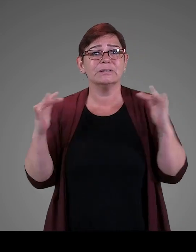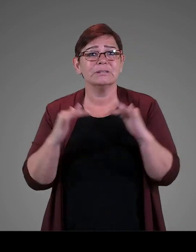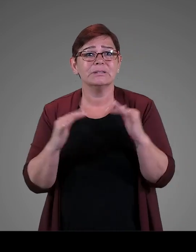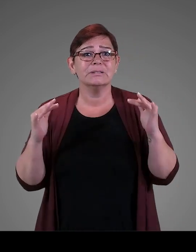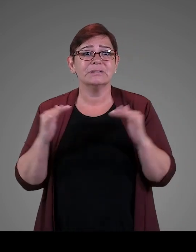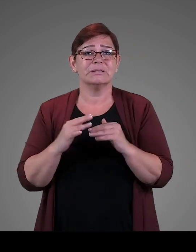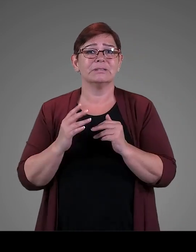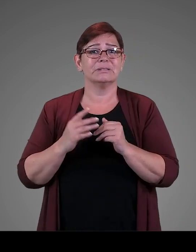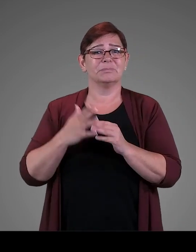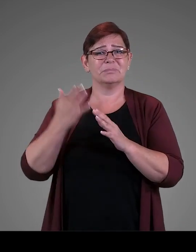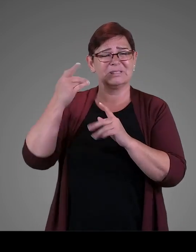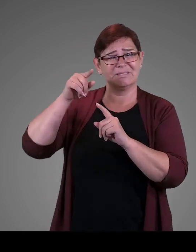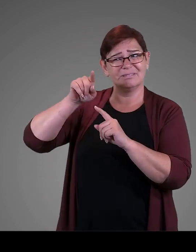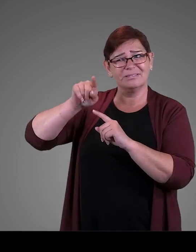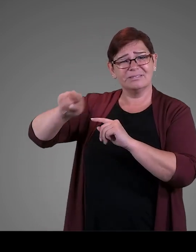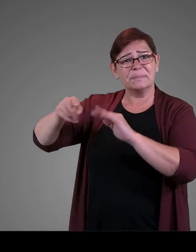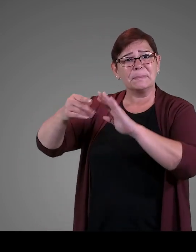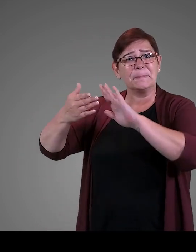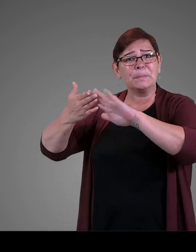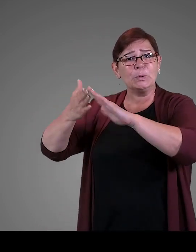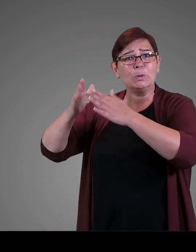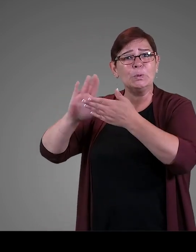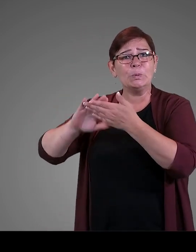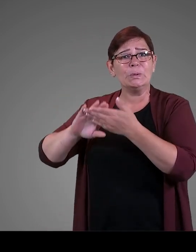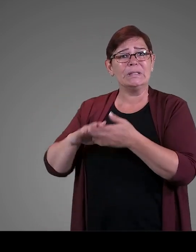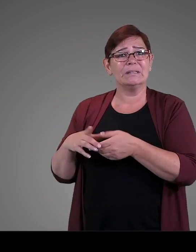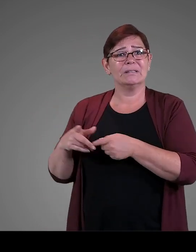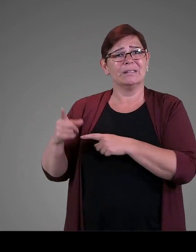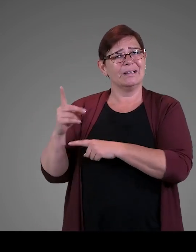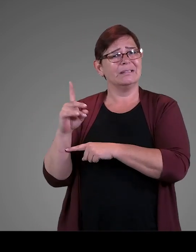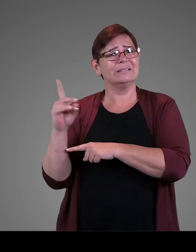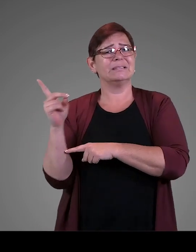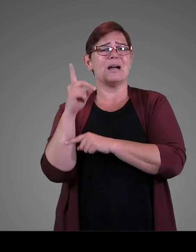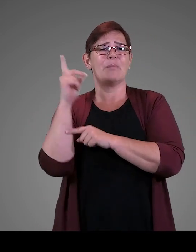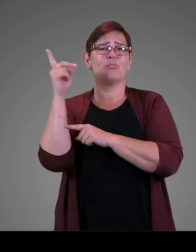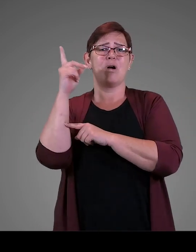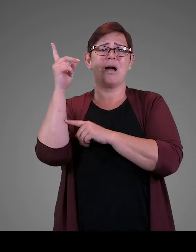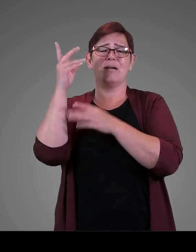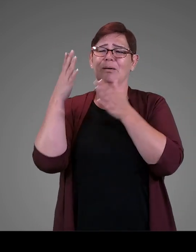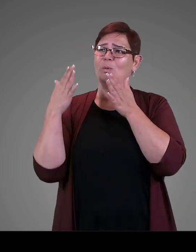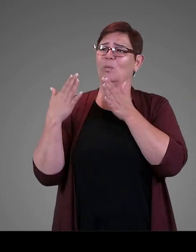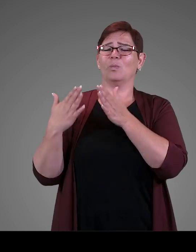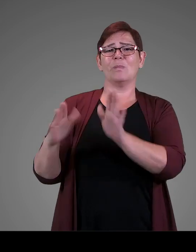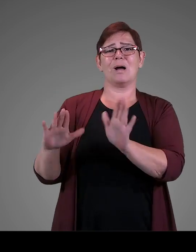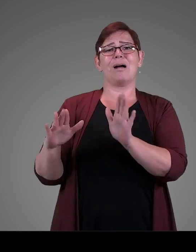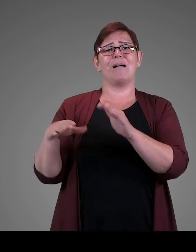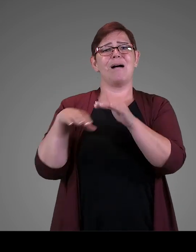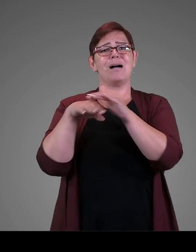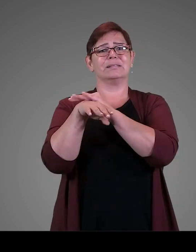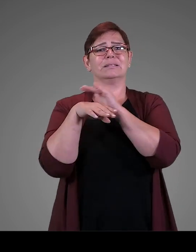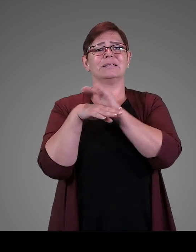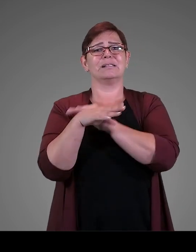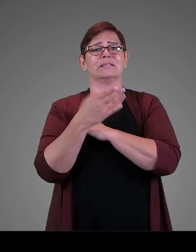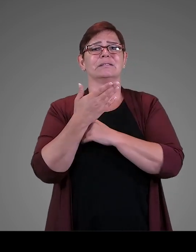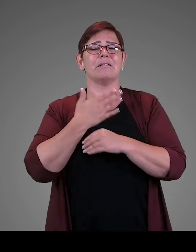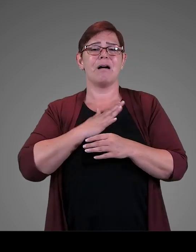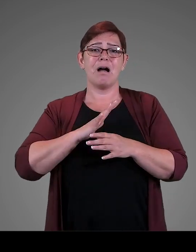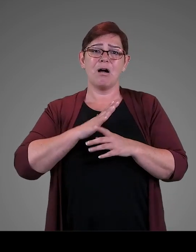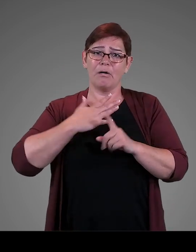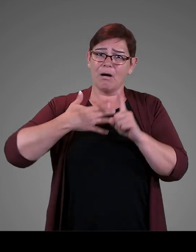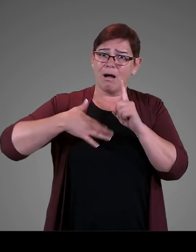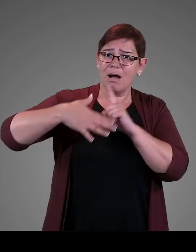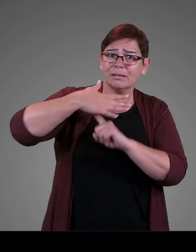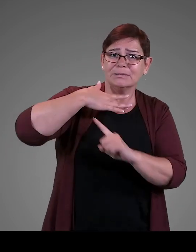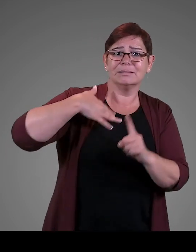nos échanges, parce que pour la communauté, c'est pour le moment un moyen plus démocratique